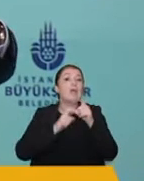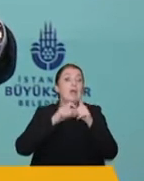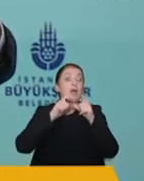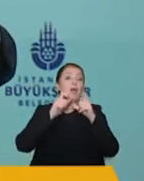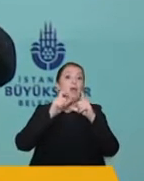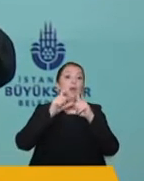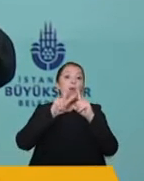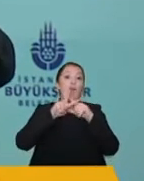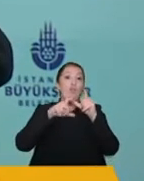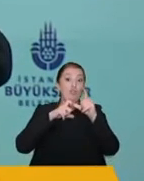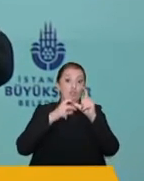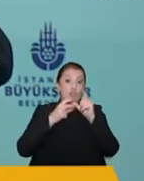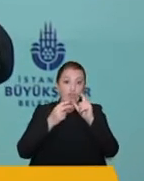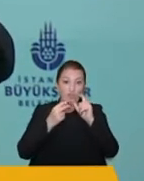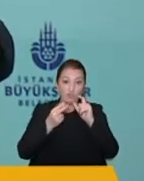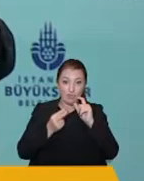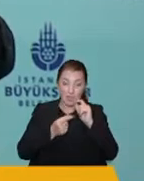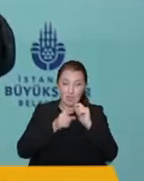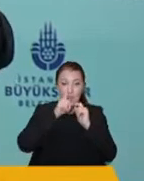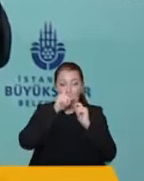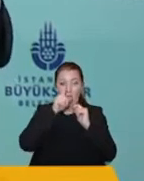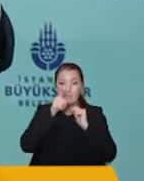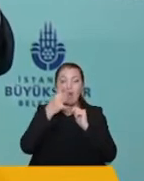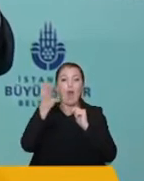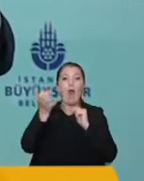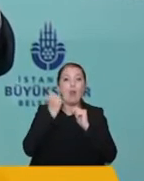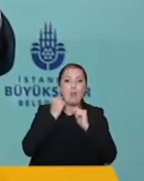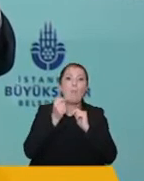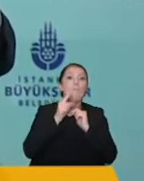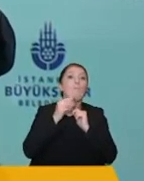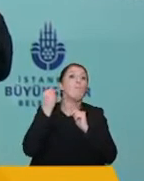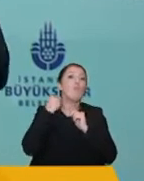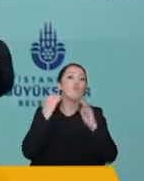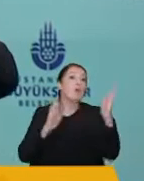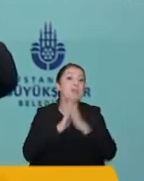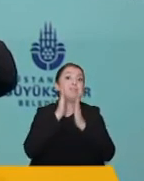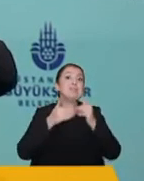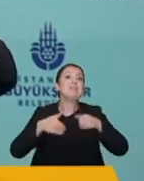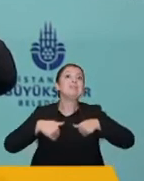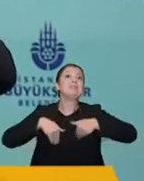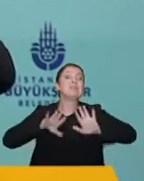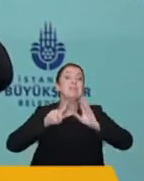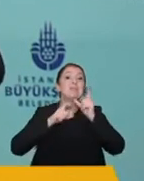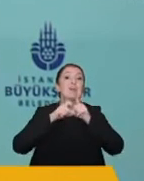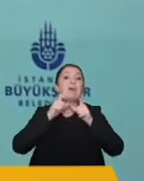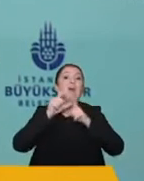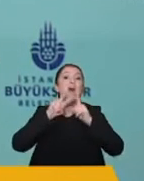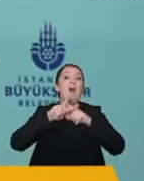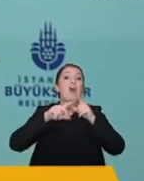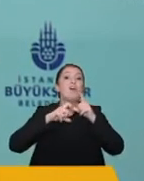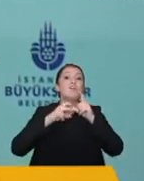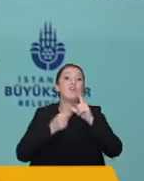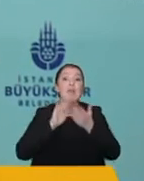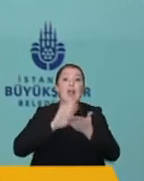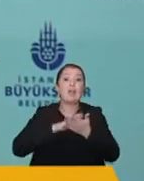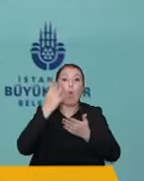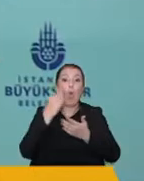İktaş'tan alınan borçlara karşı değiliz. İktaş'tan